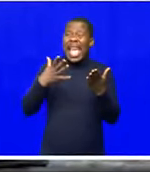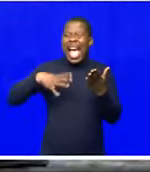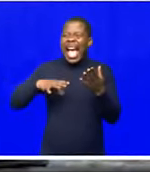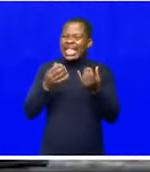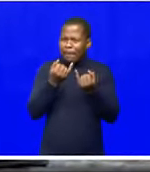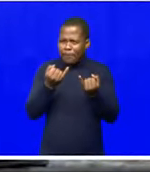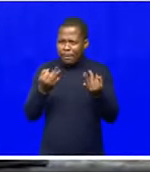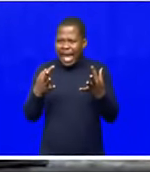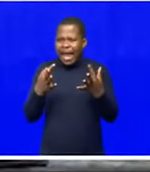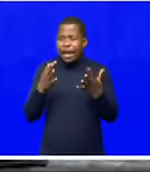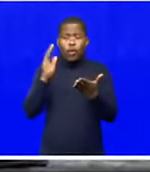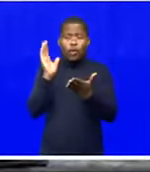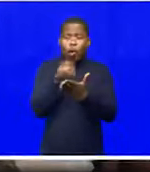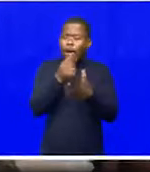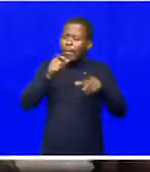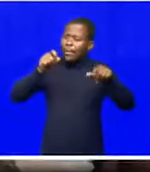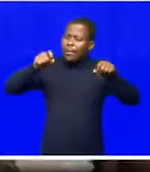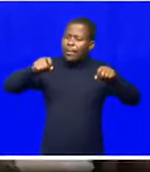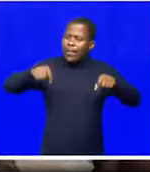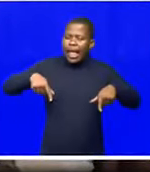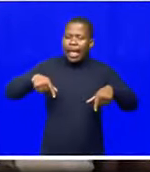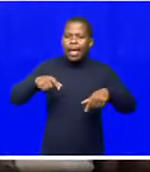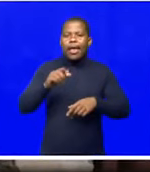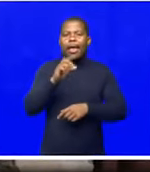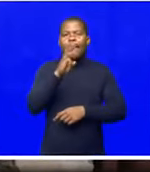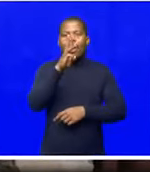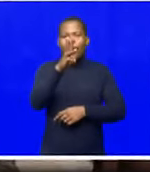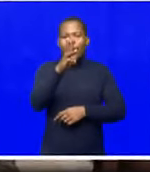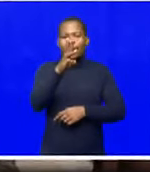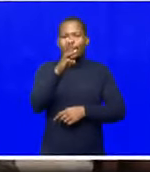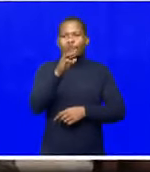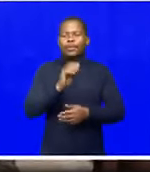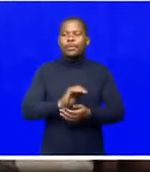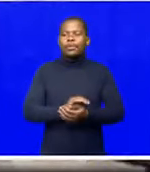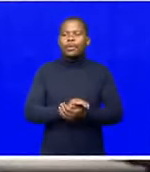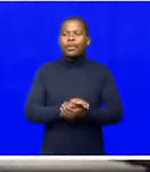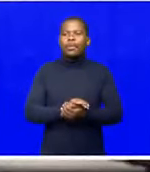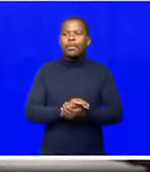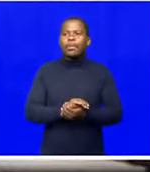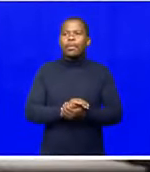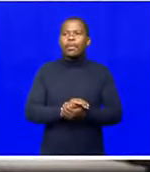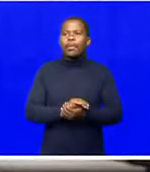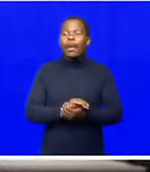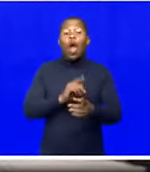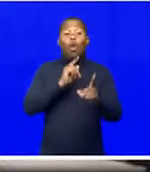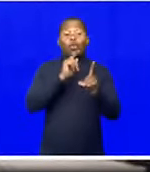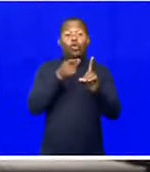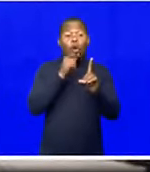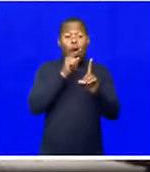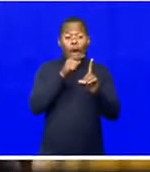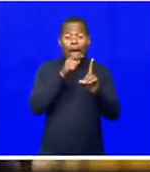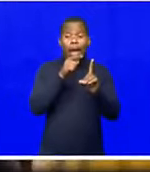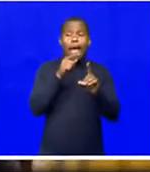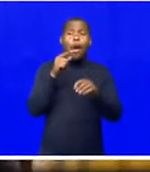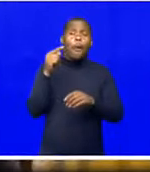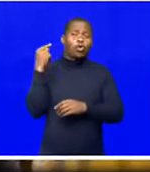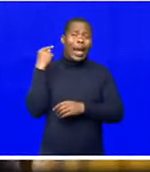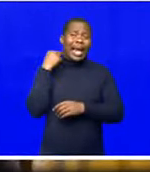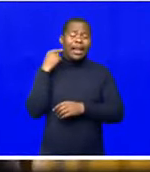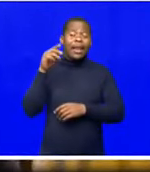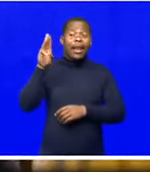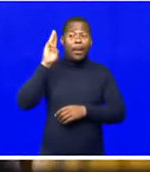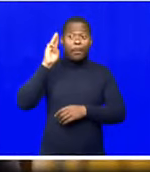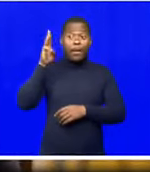sebashonile emalangeni letako. Gilbert Dragon lekusolakala ukuthi uyambandakanyeka ekubulaweni